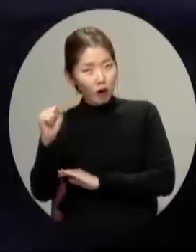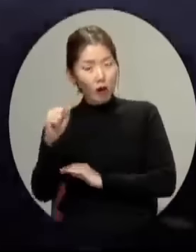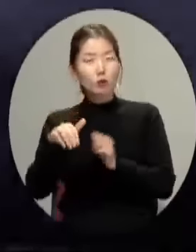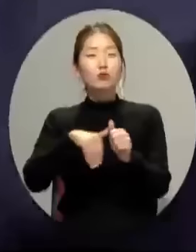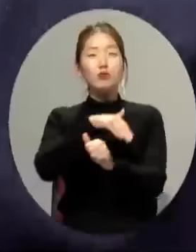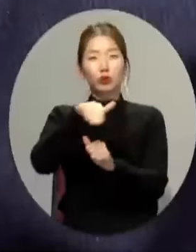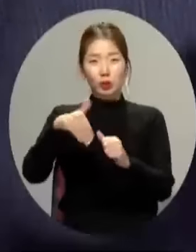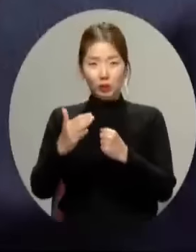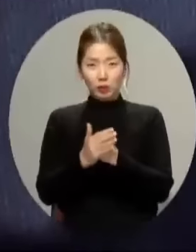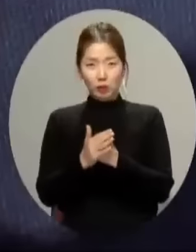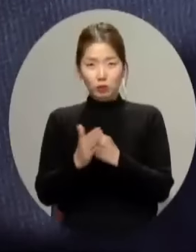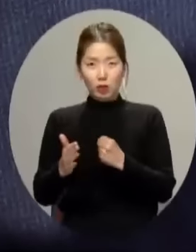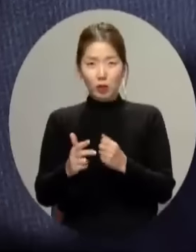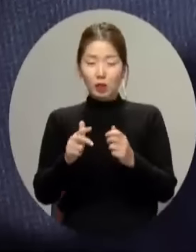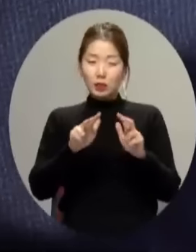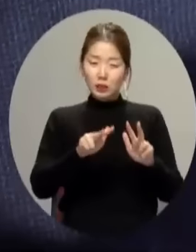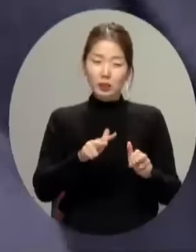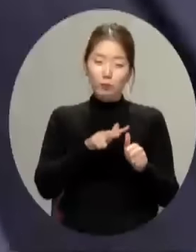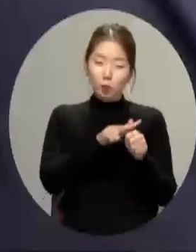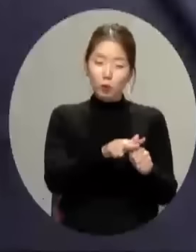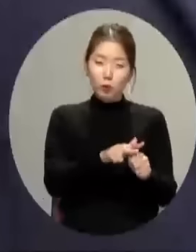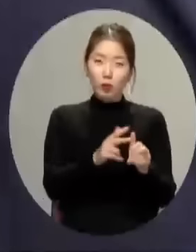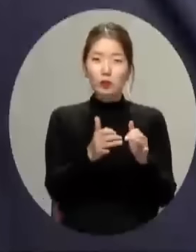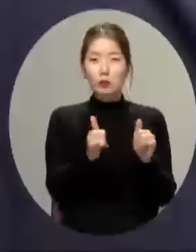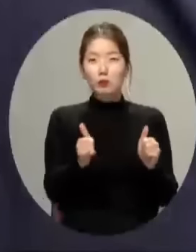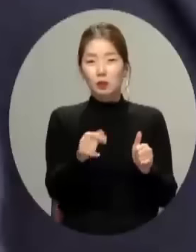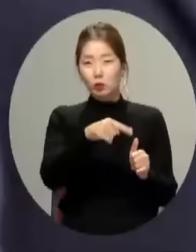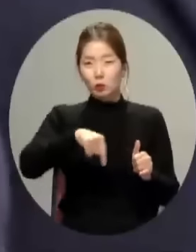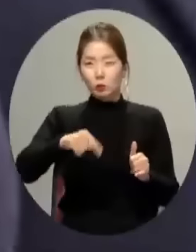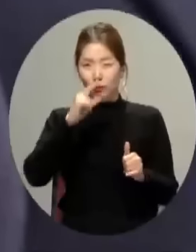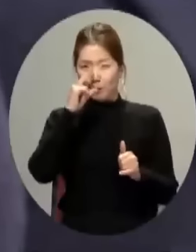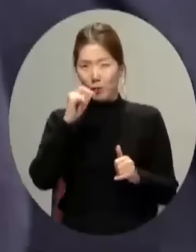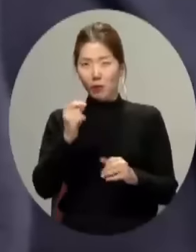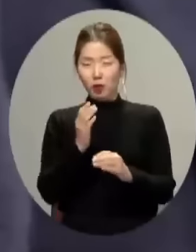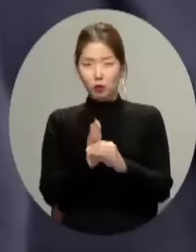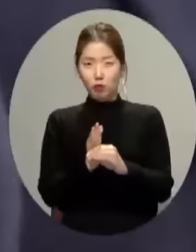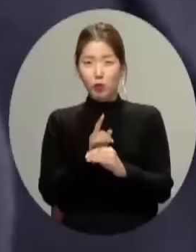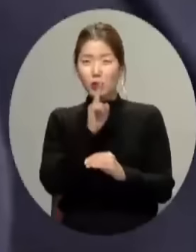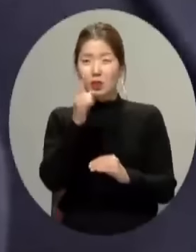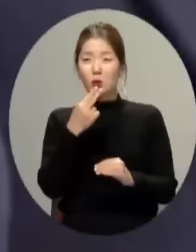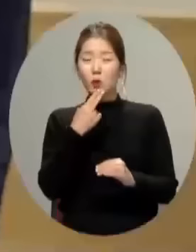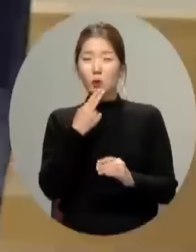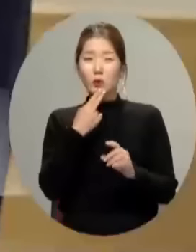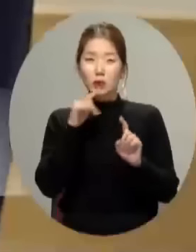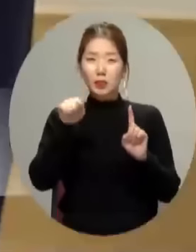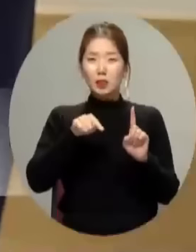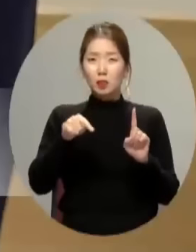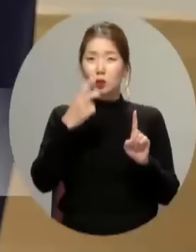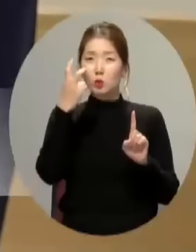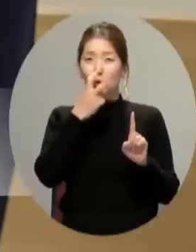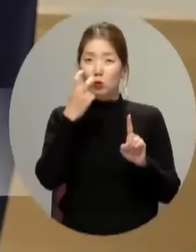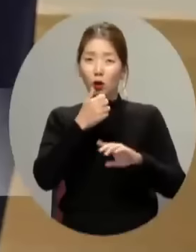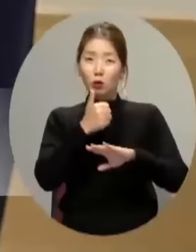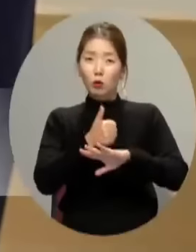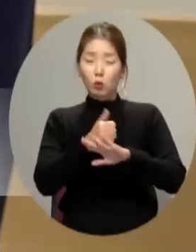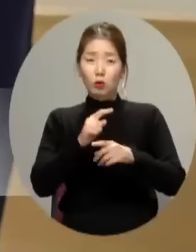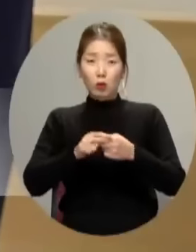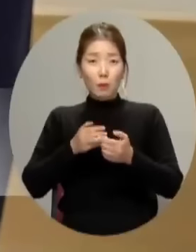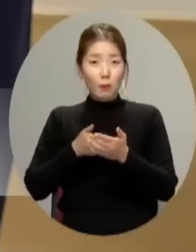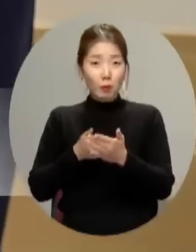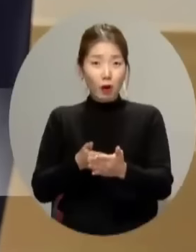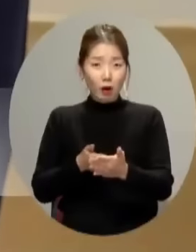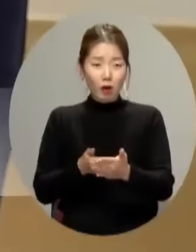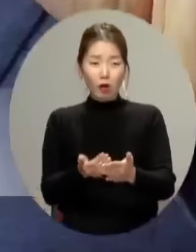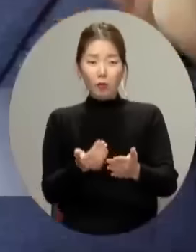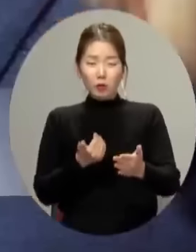있다 보니 현역도 도전자도 촉각이 곤두선 상황 신고 없이 1인 인지도 조사 등의 여론 조사를 진행해